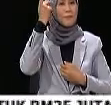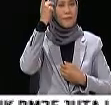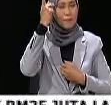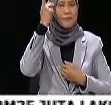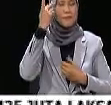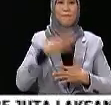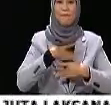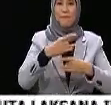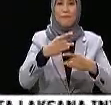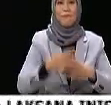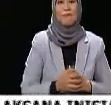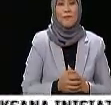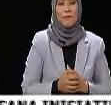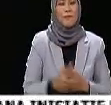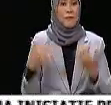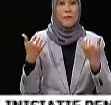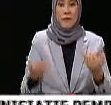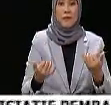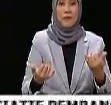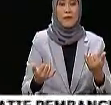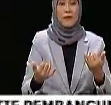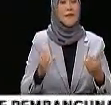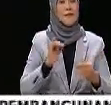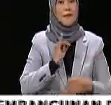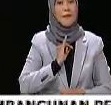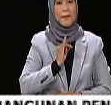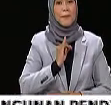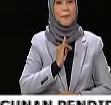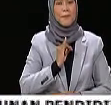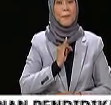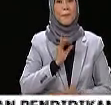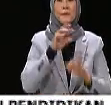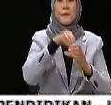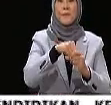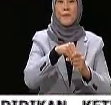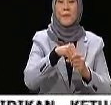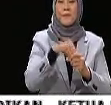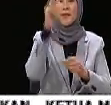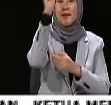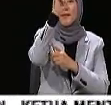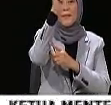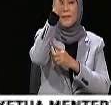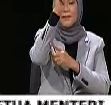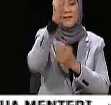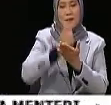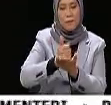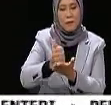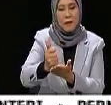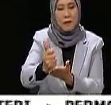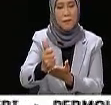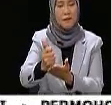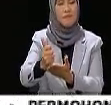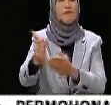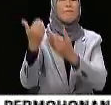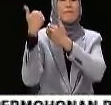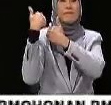walau bagaimanapun Bustami Saya telah pun jadi dalam kerajaan diamanahkan sebagai satu pos yang